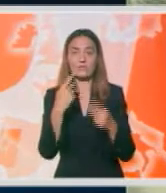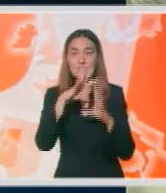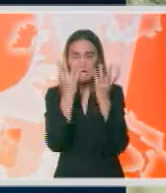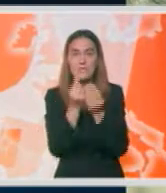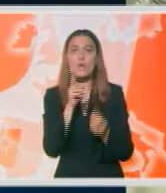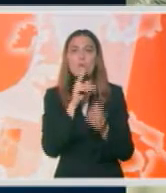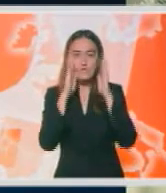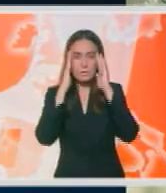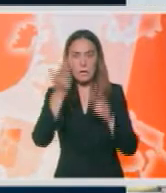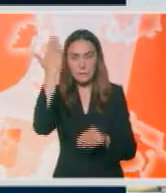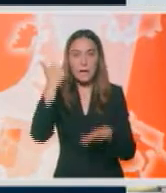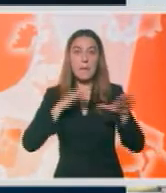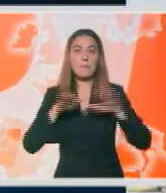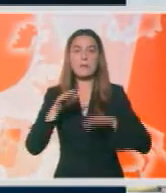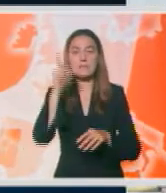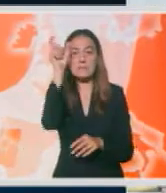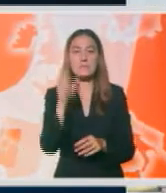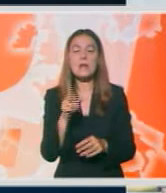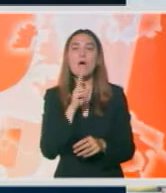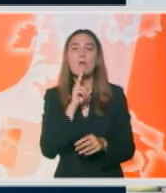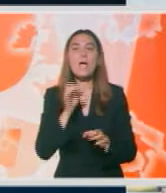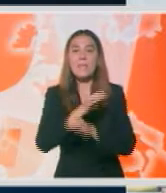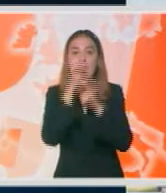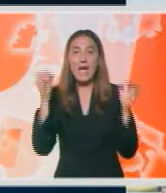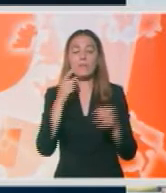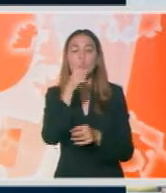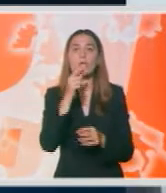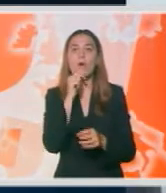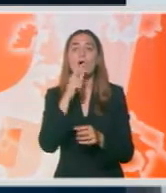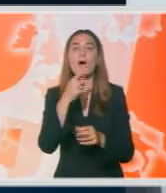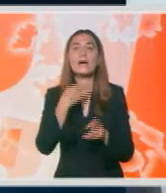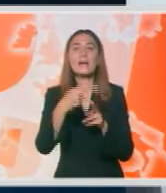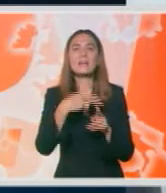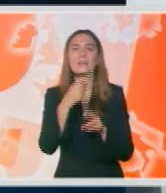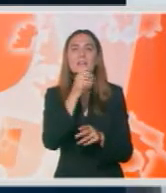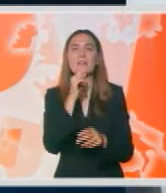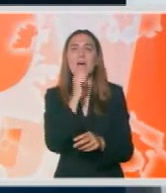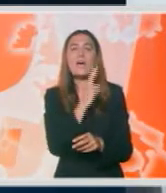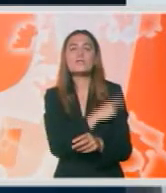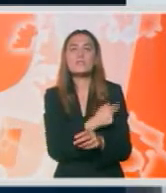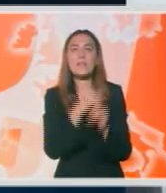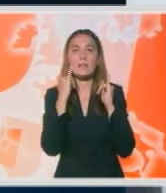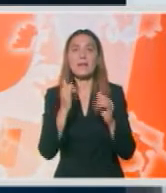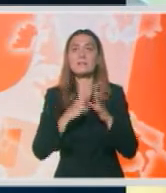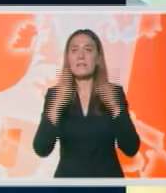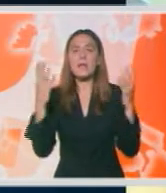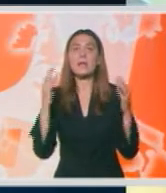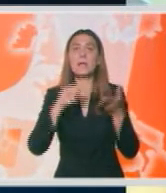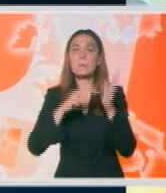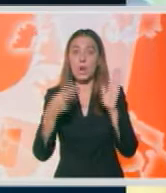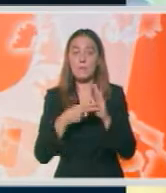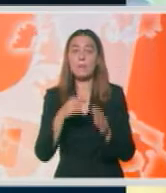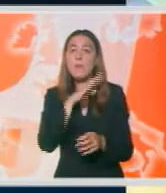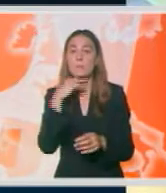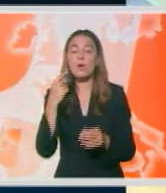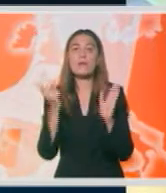su poslušali nekadašnjeg ministra Milana Parivodića, koji je javno protežirao kredite u švajcarcima kao najisplativije, danas su u velikom problemu. Mnogi